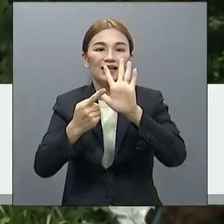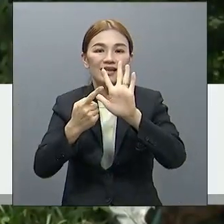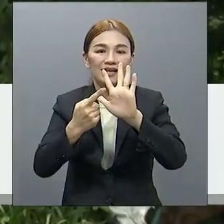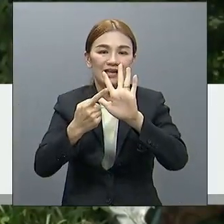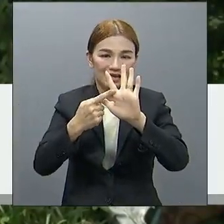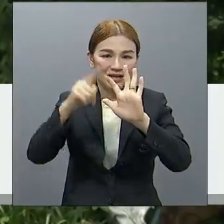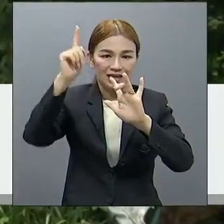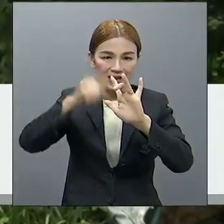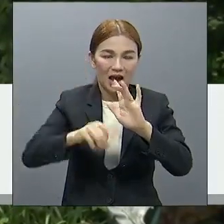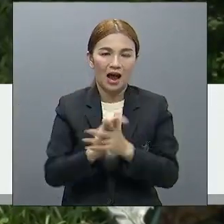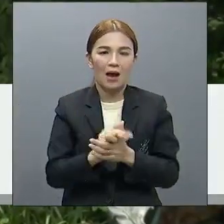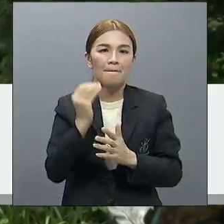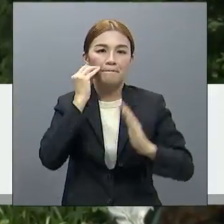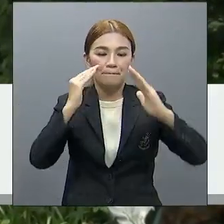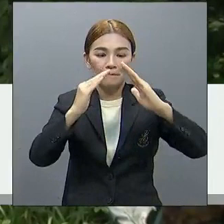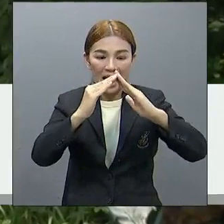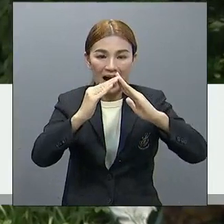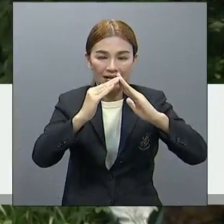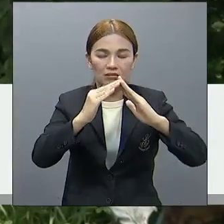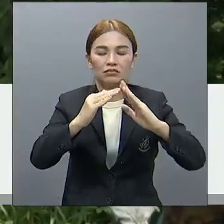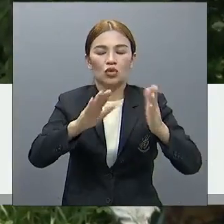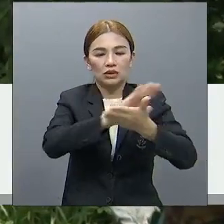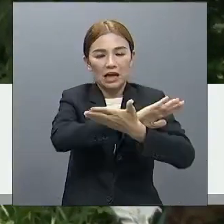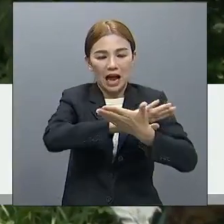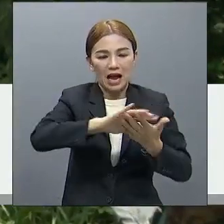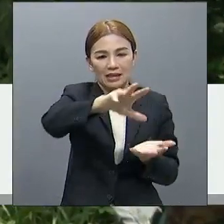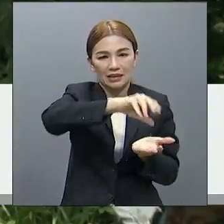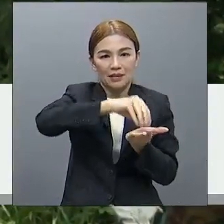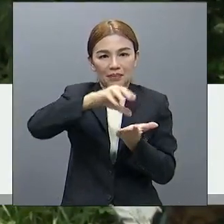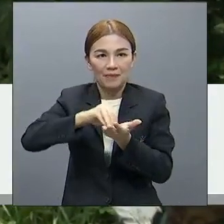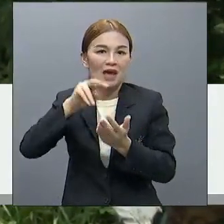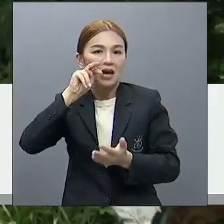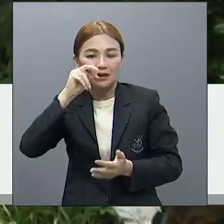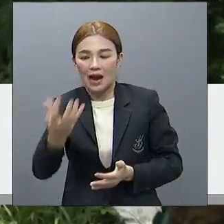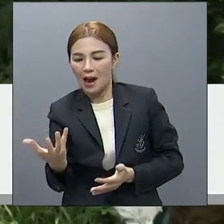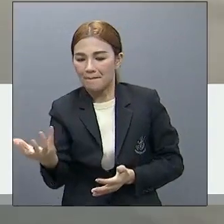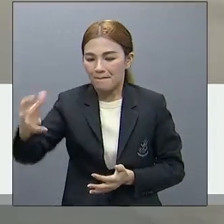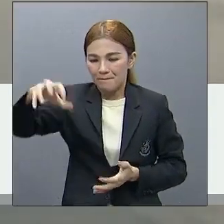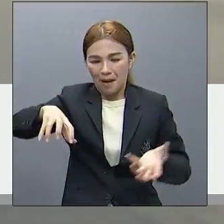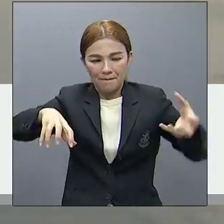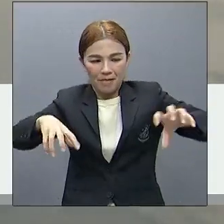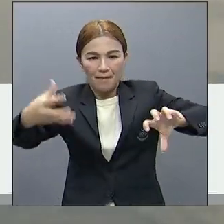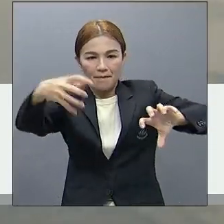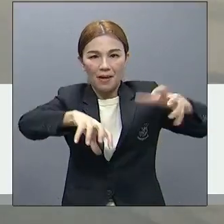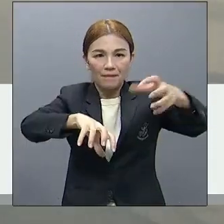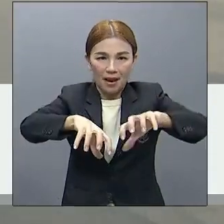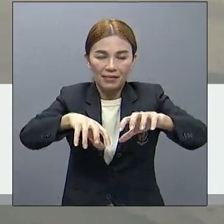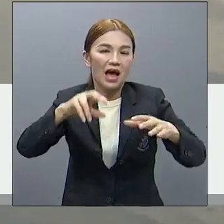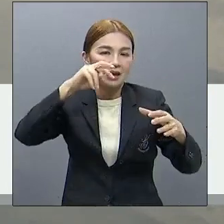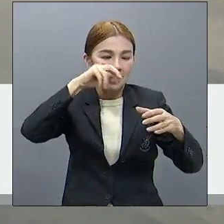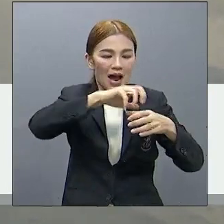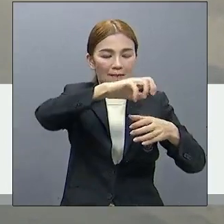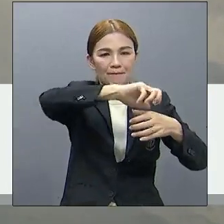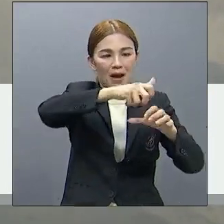3เก็บเก็บบ้านให้ปลอดโปร่งเก็บน้ำปิดฝาภาชนะให้มิดชิดภาชนะที่ปิดไม่ได้ให้